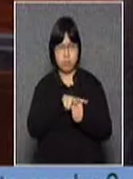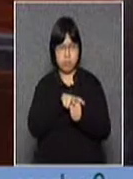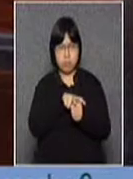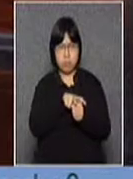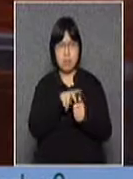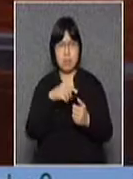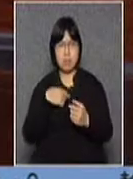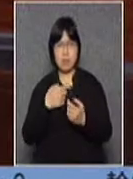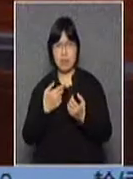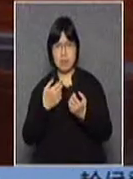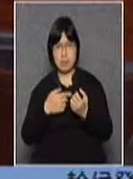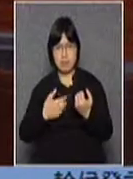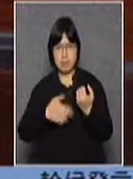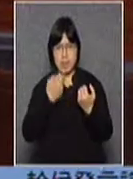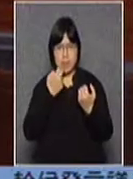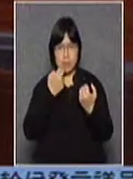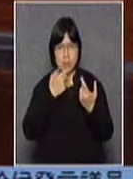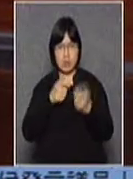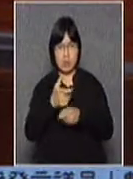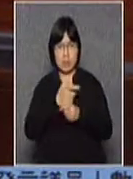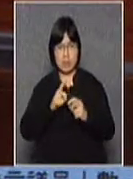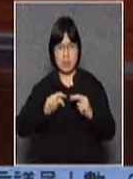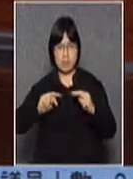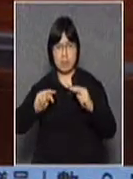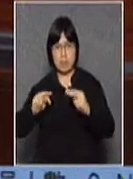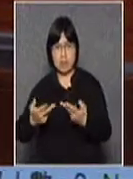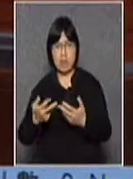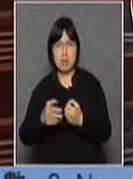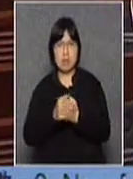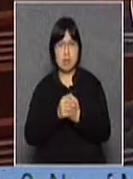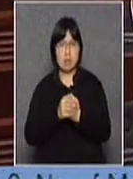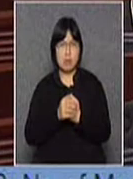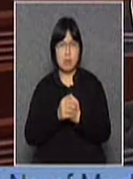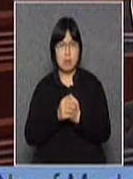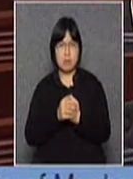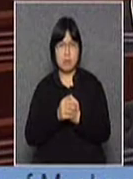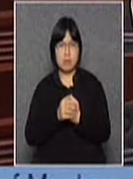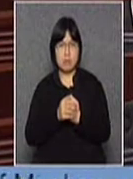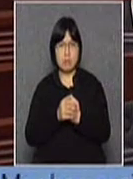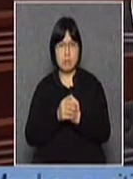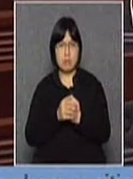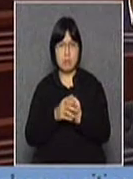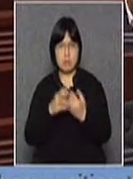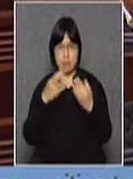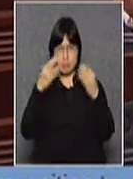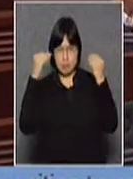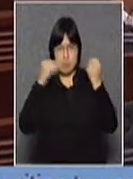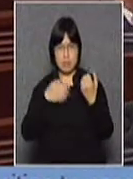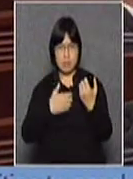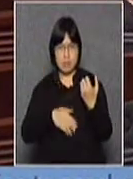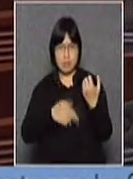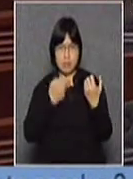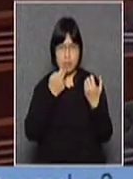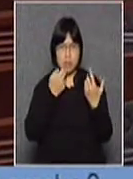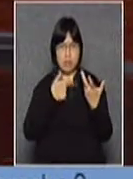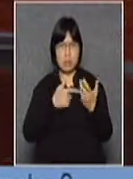西哥被這個美國經濟殖民化，即是墨西哥的市民的生活呢，可以說是